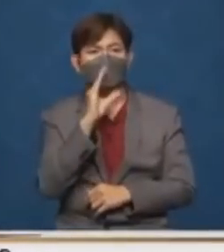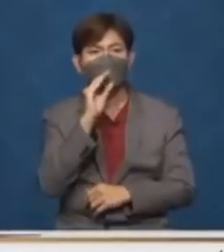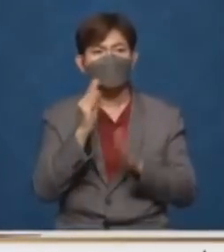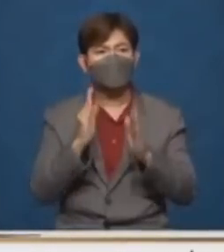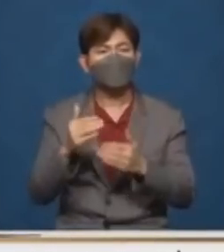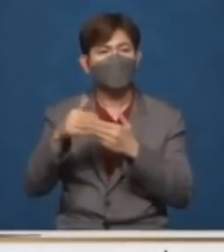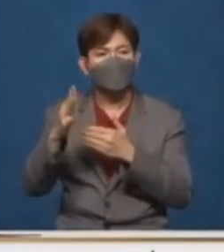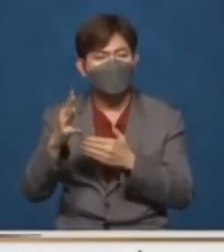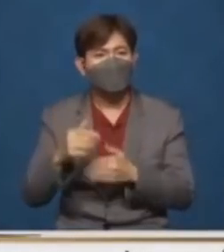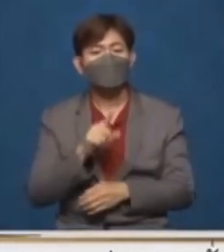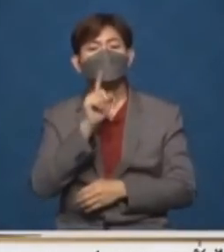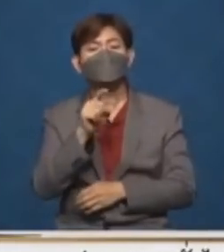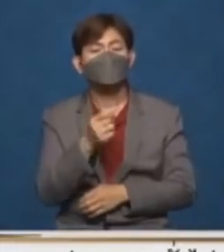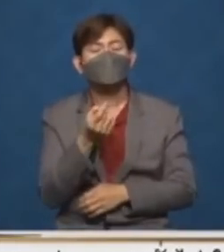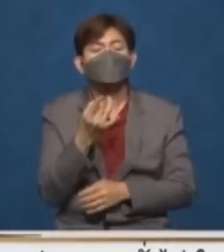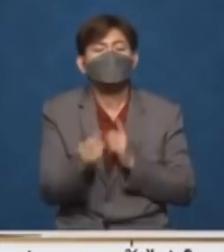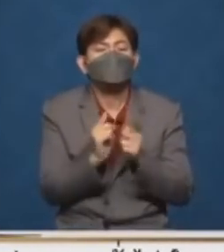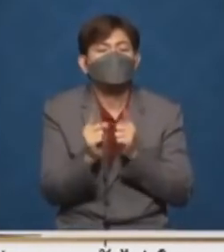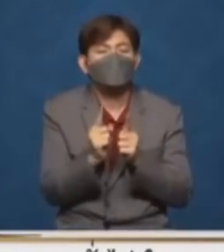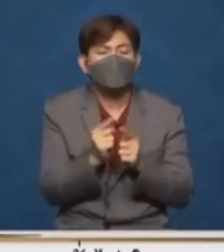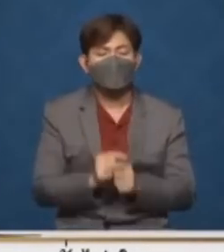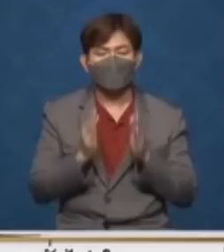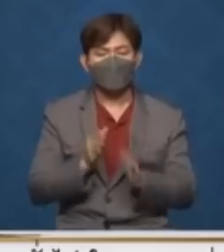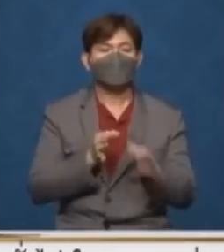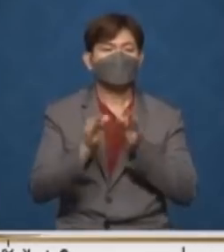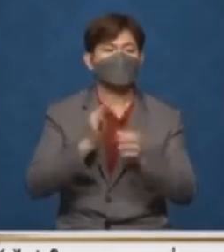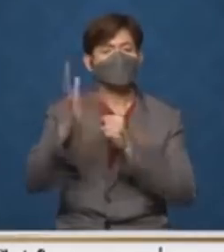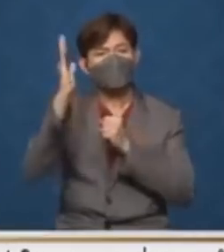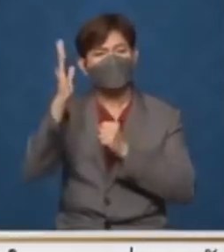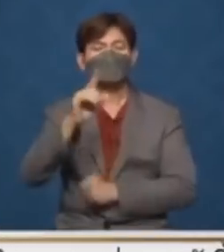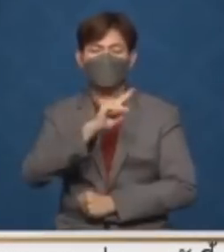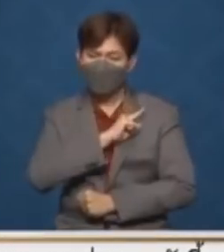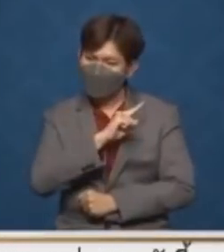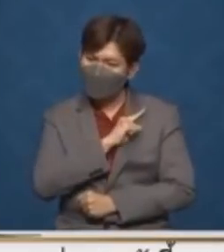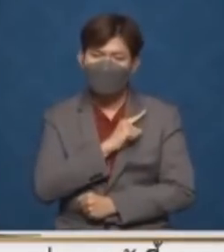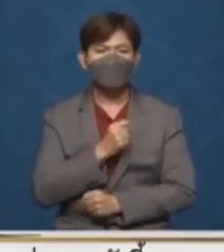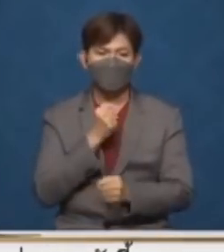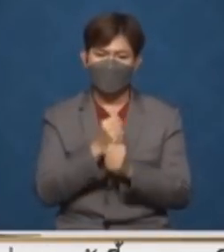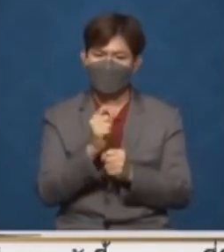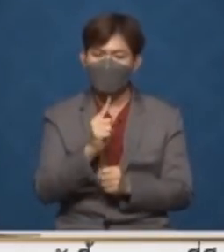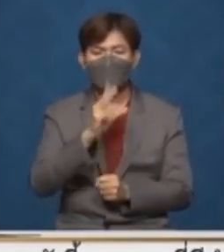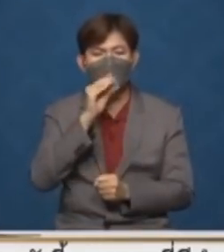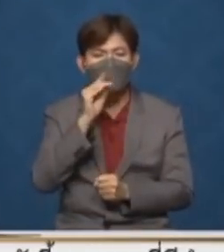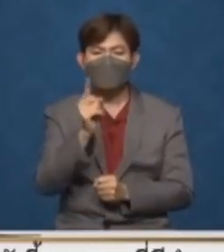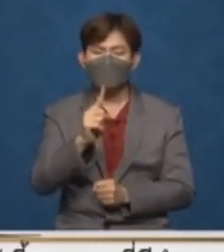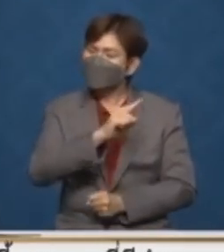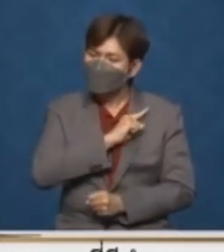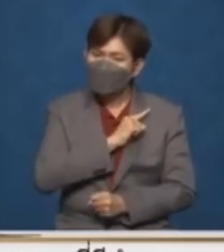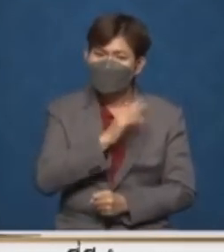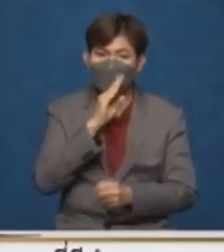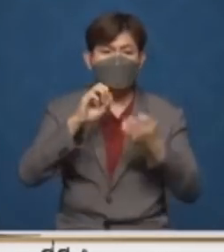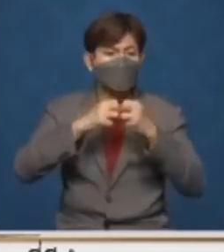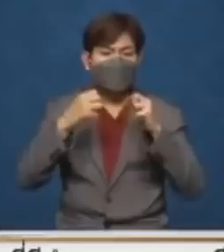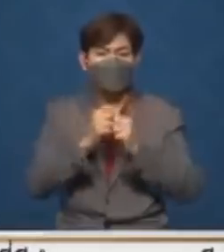อกแล้เราจะเอาอะไรมาพูดผู้อภิปรายรับผิดชอบทุกคำพูดของตวเองถ้าเกิดจะมีการฟองลอง